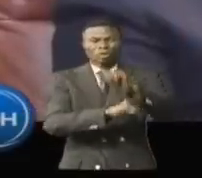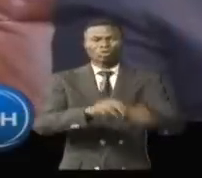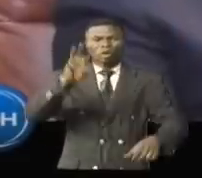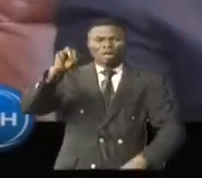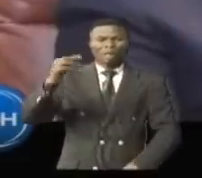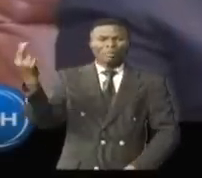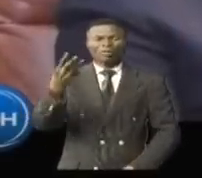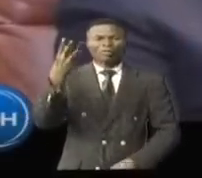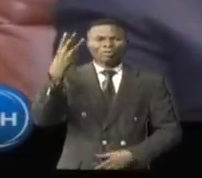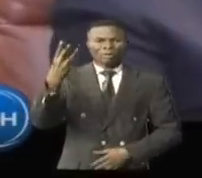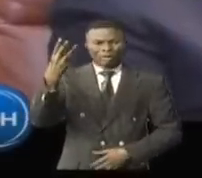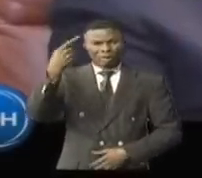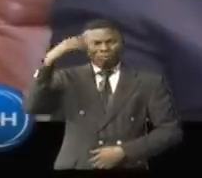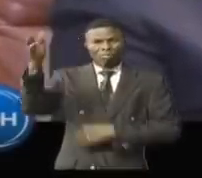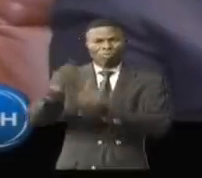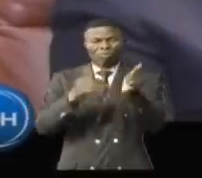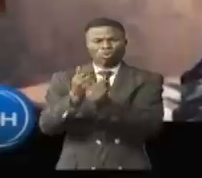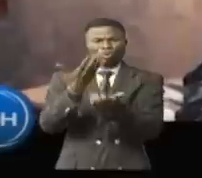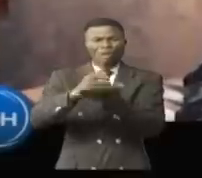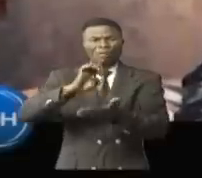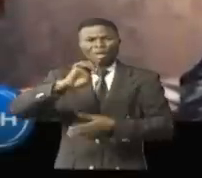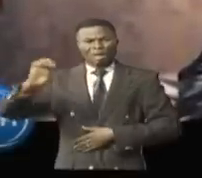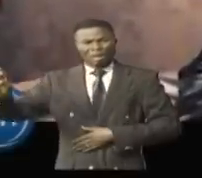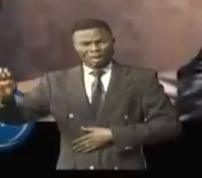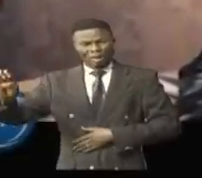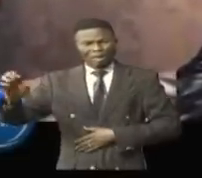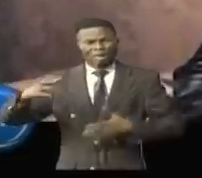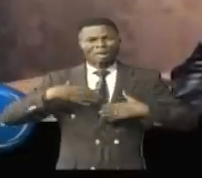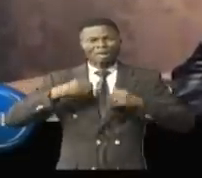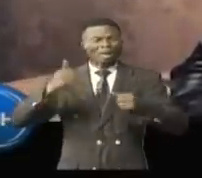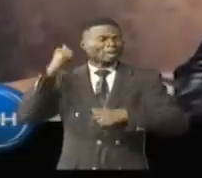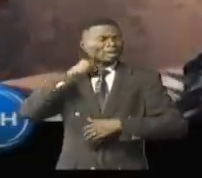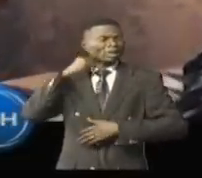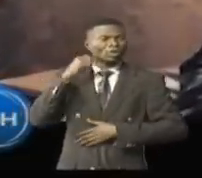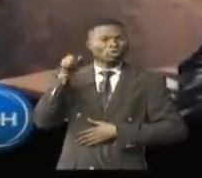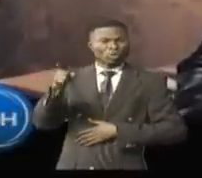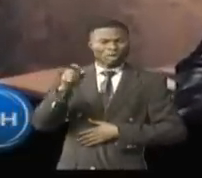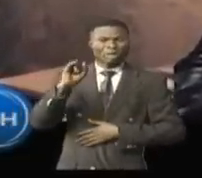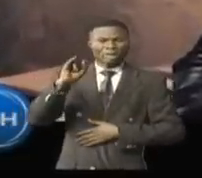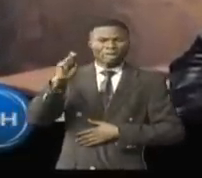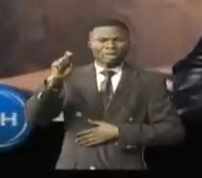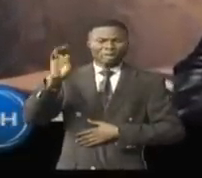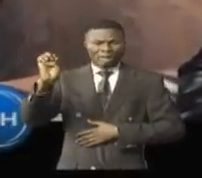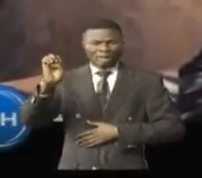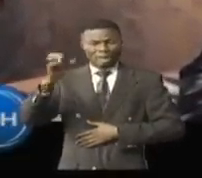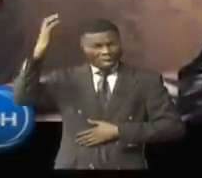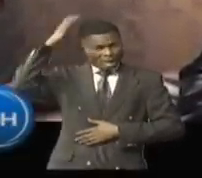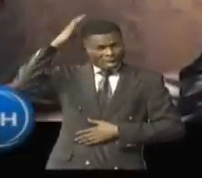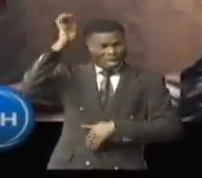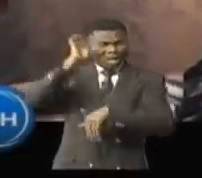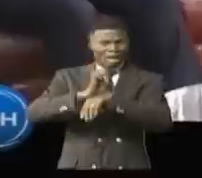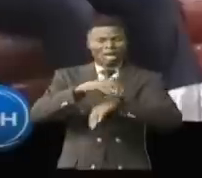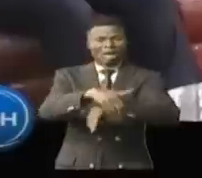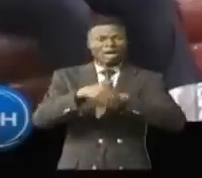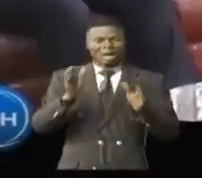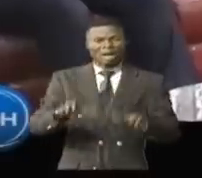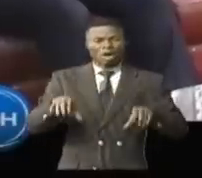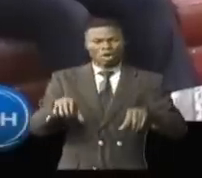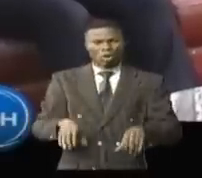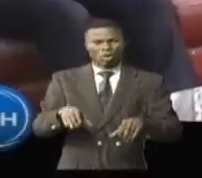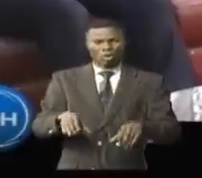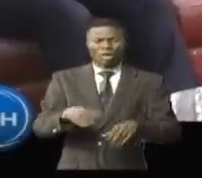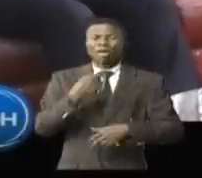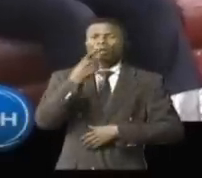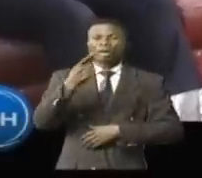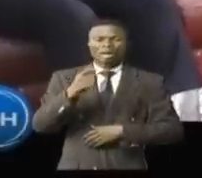M23 pour déstabiliser l'est de la RDC, sa grâce, Dr Tite Andé Georges, archevêque de l'église anglicane du Congo, a dit